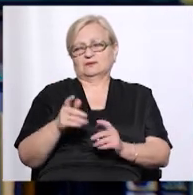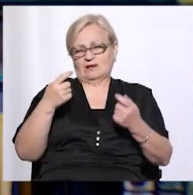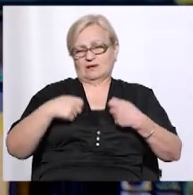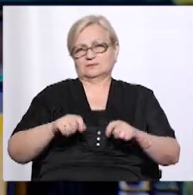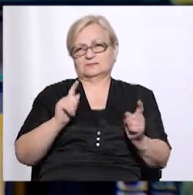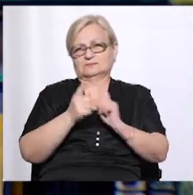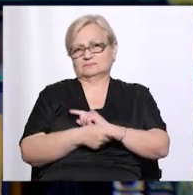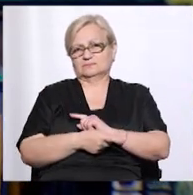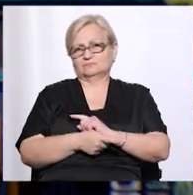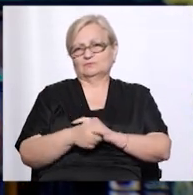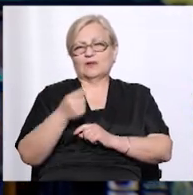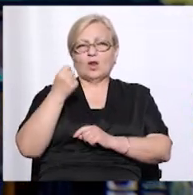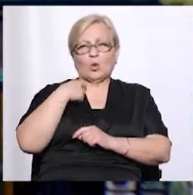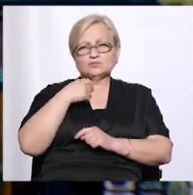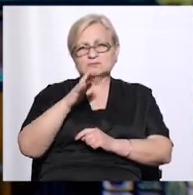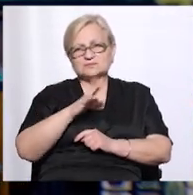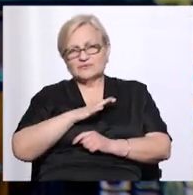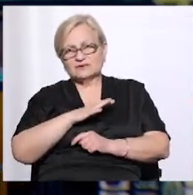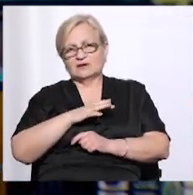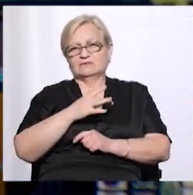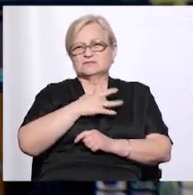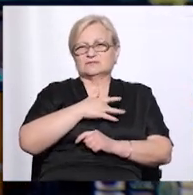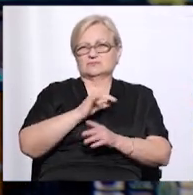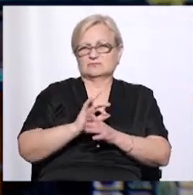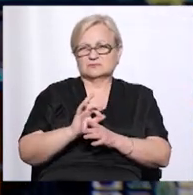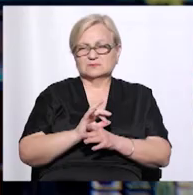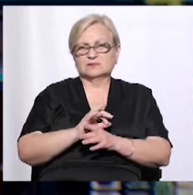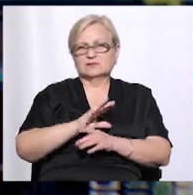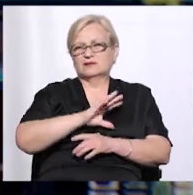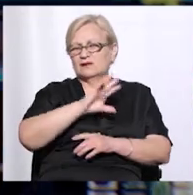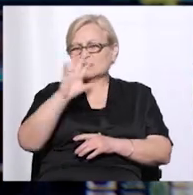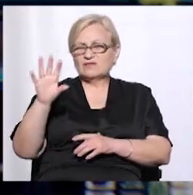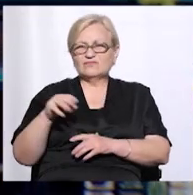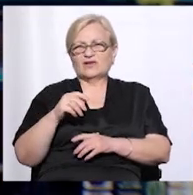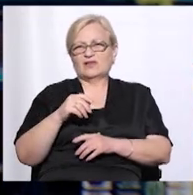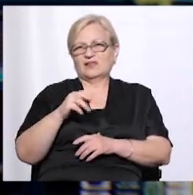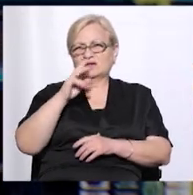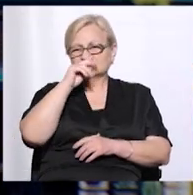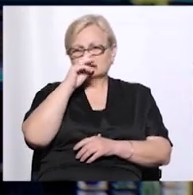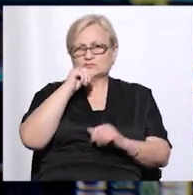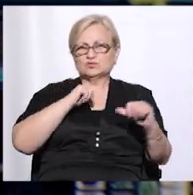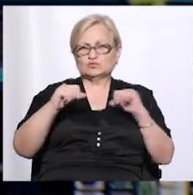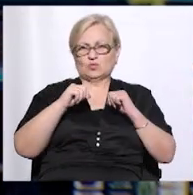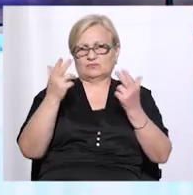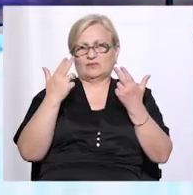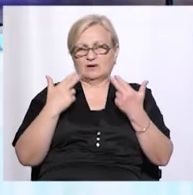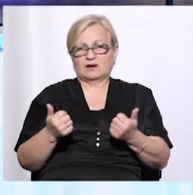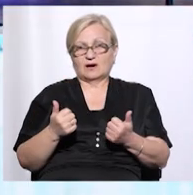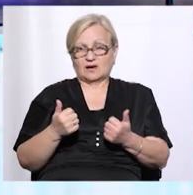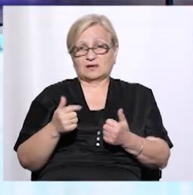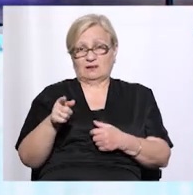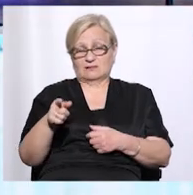გადაცმული. გახსოვთ რა თქვა? ლოთიც ვიყავი, გულღრძოც, თითქმის ყველა ცოდვა აღიარა, ჭიაბრის სიკვდილიც, თავისი